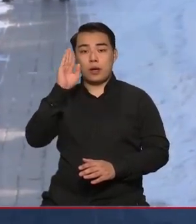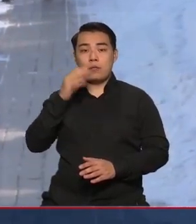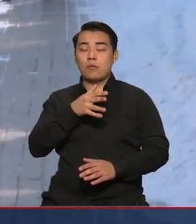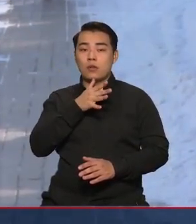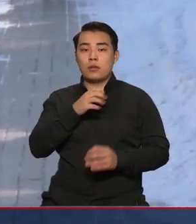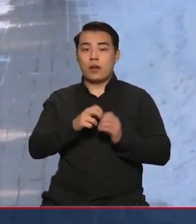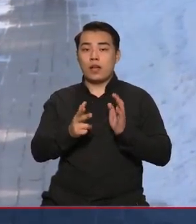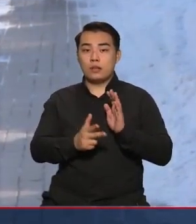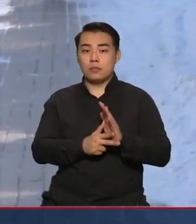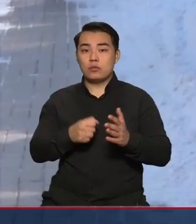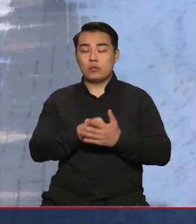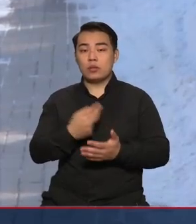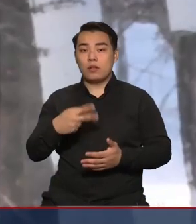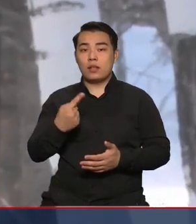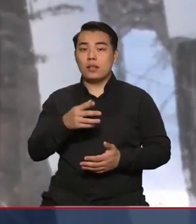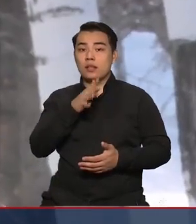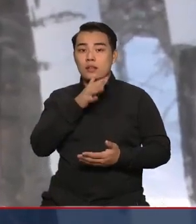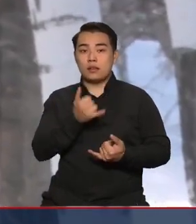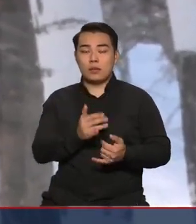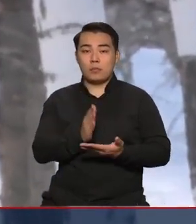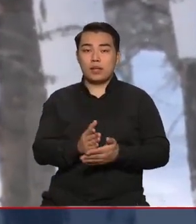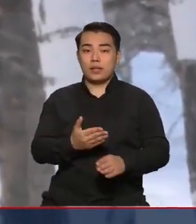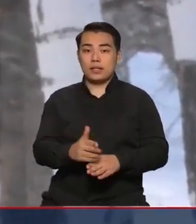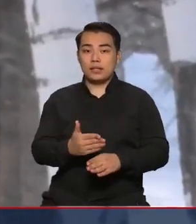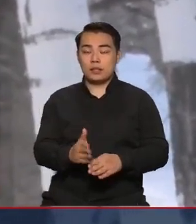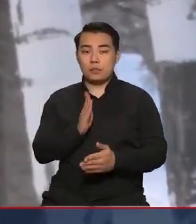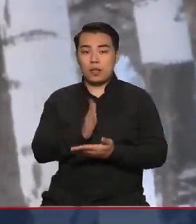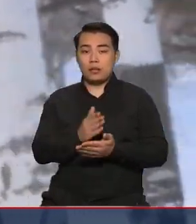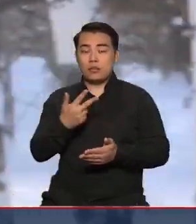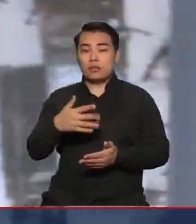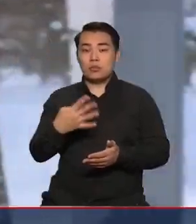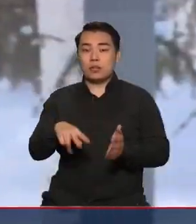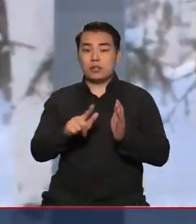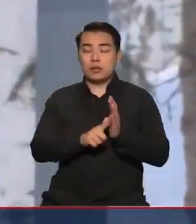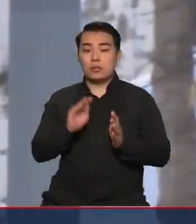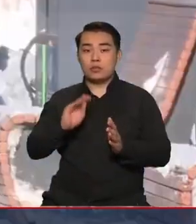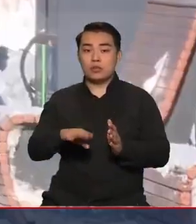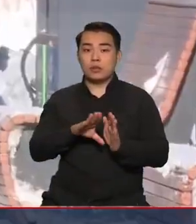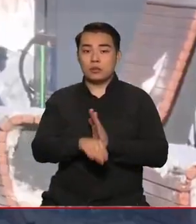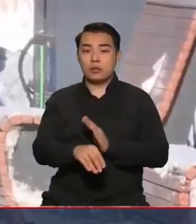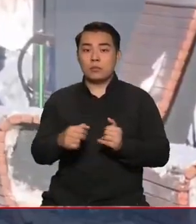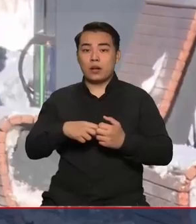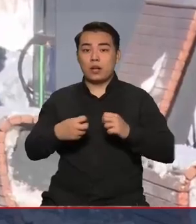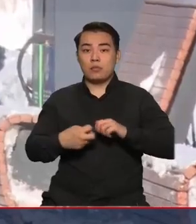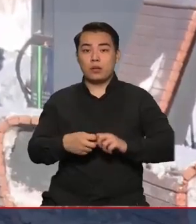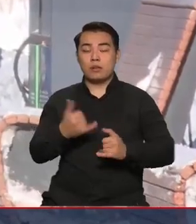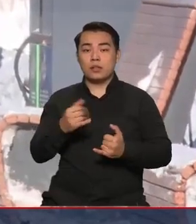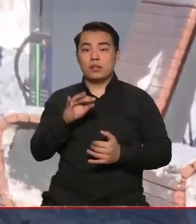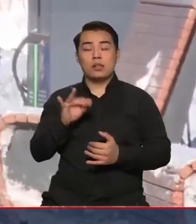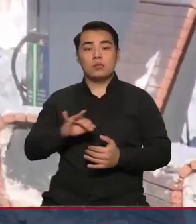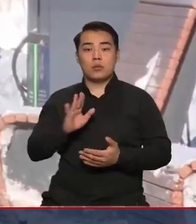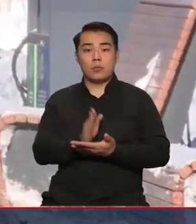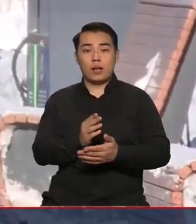возрасте от 18 до 20 лет имеют потребительские кредиты, 47 тысяч из которых с проблемной историей. Обеспокоились